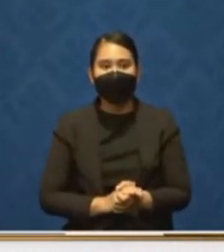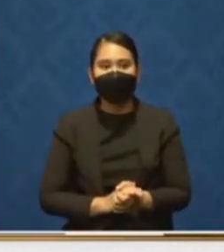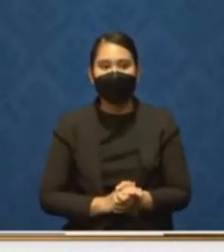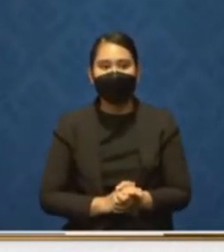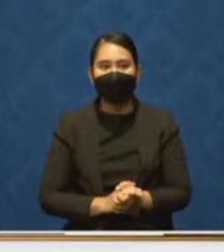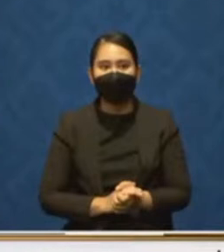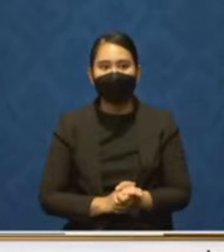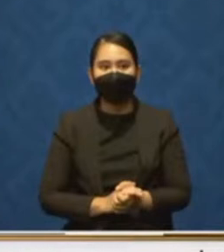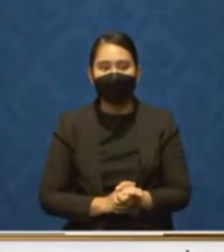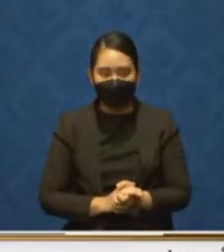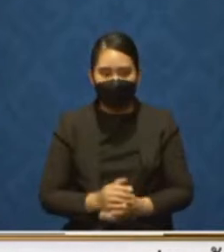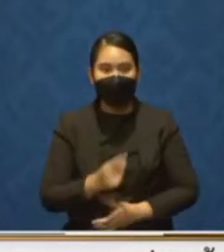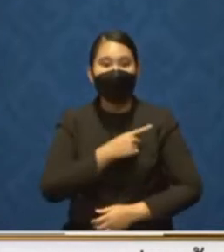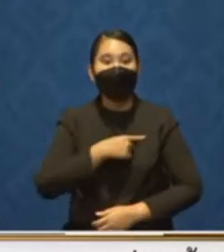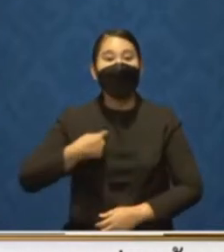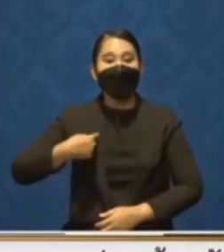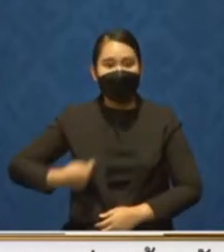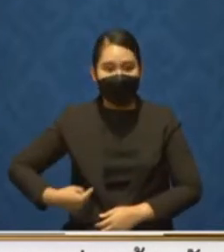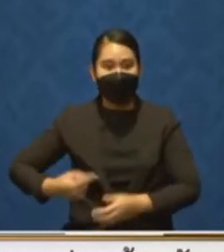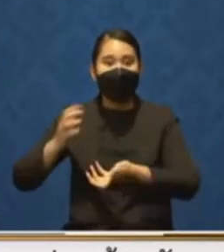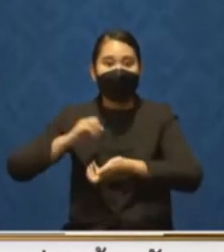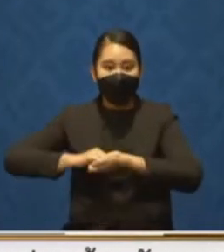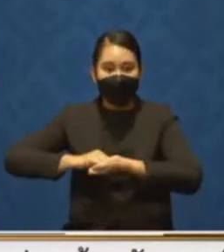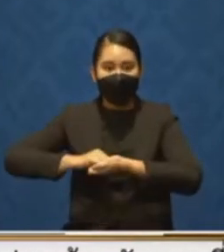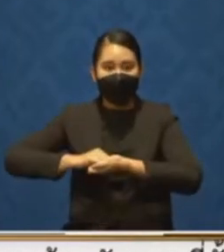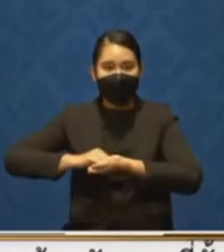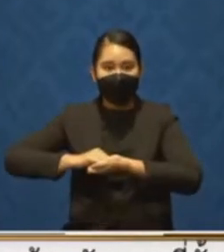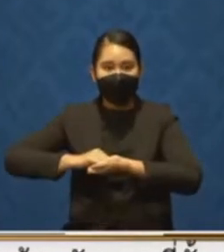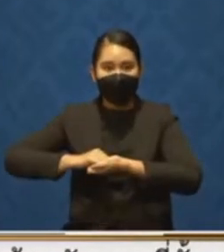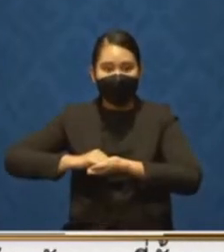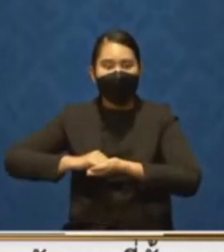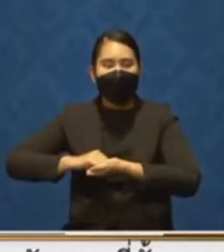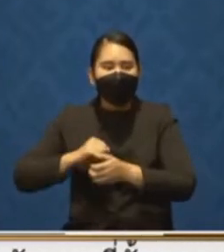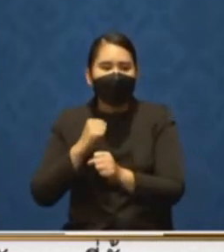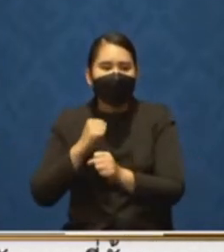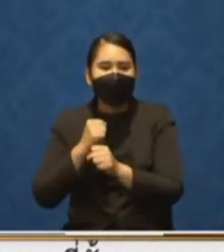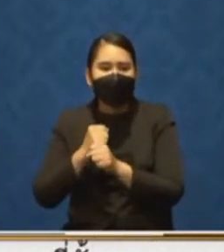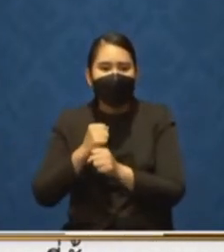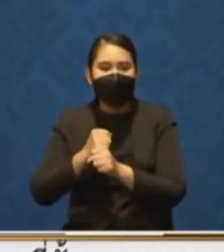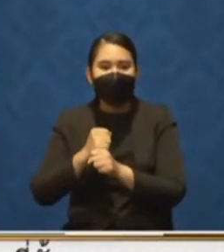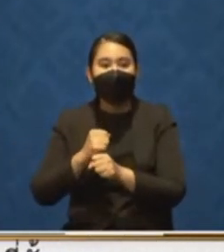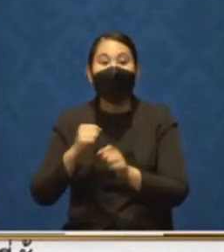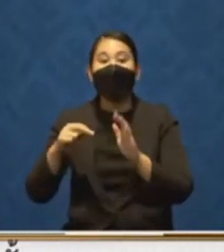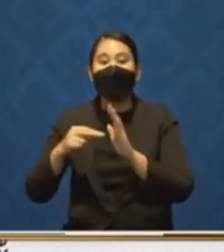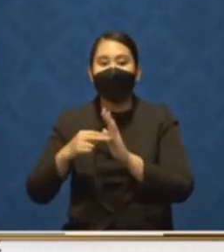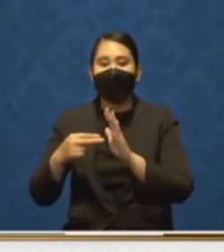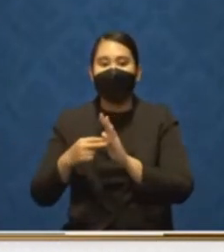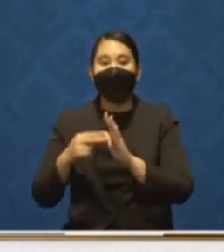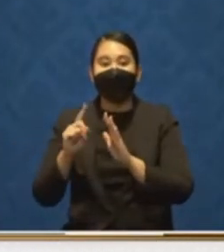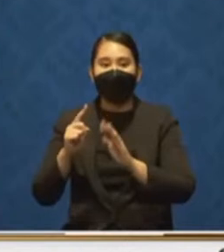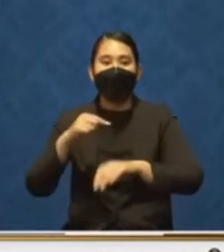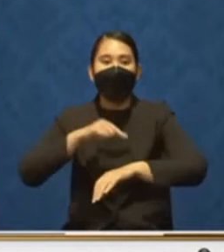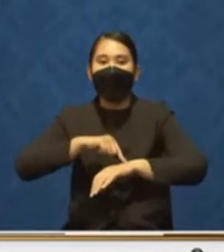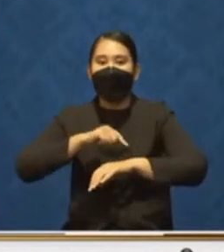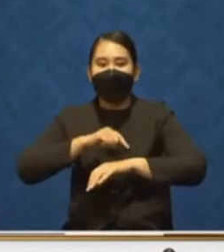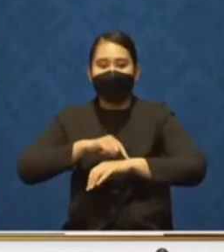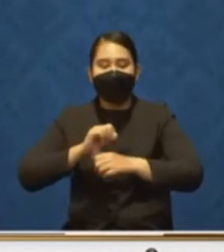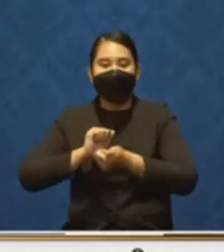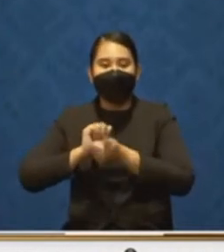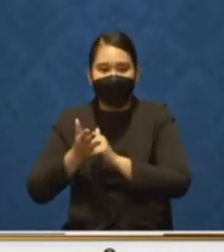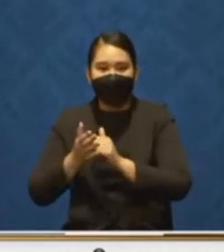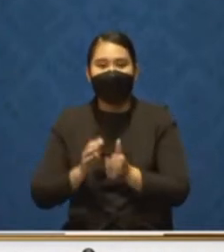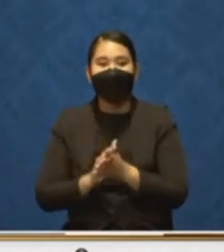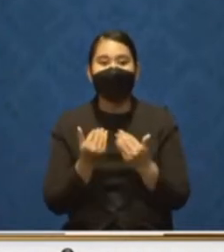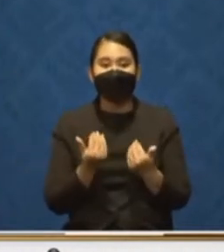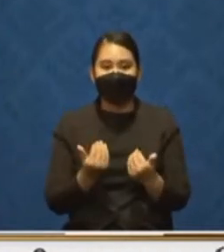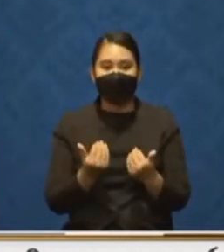และพัฒนาประเทศจีนนั้นมีคุณนวัฒน์เฉพาะที่ยังไม่สอบข้อความต้องการของที่ทันเวลาของกองทัพเรือในขณะ